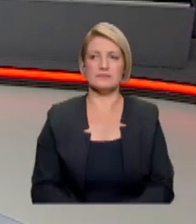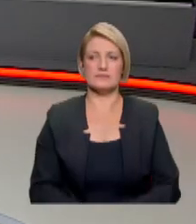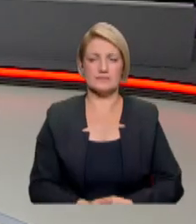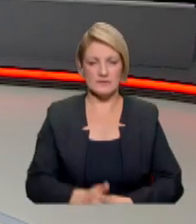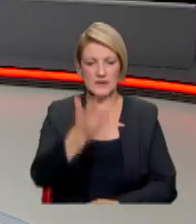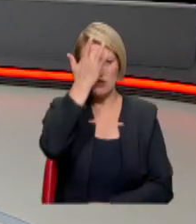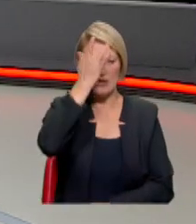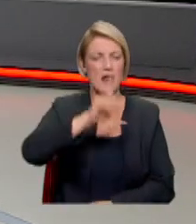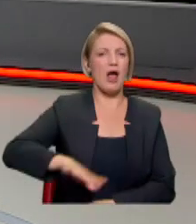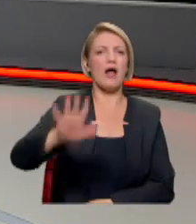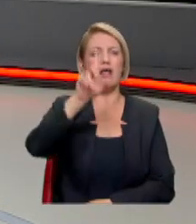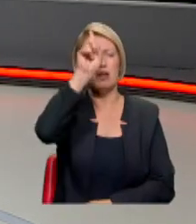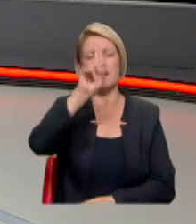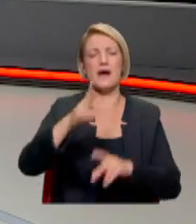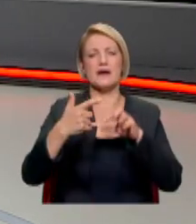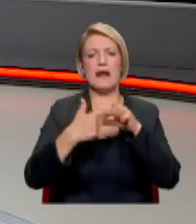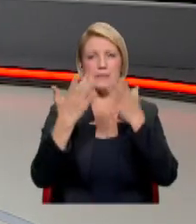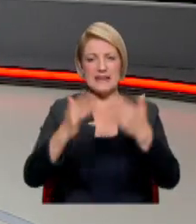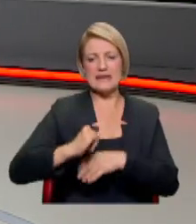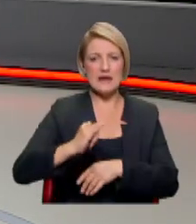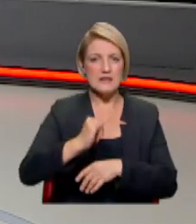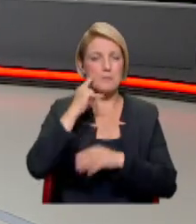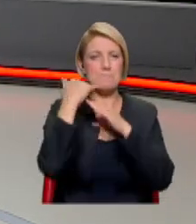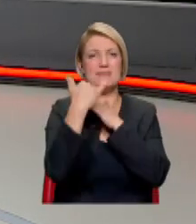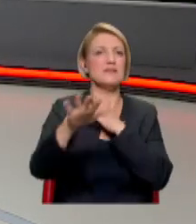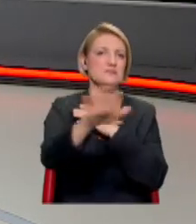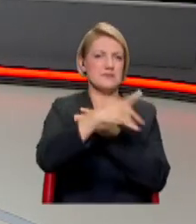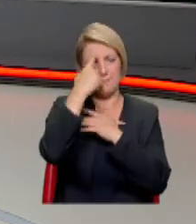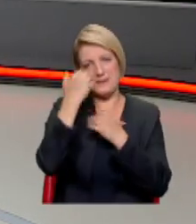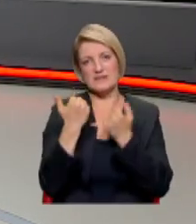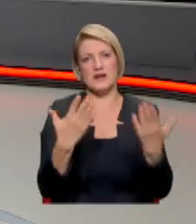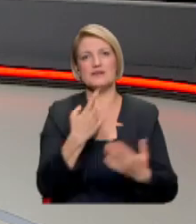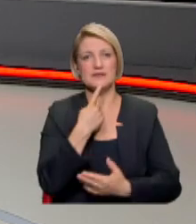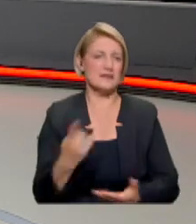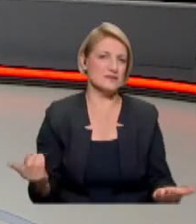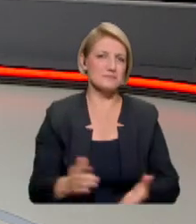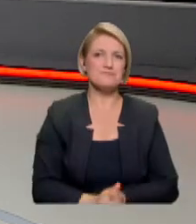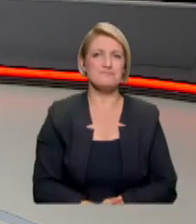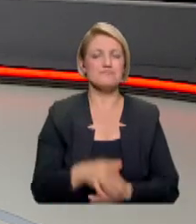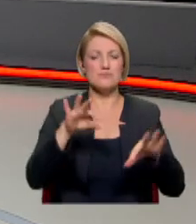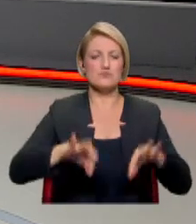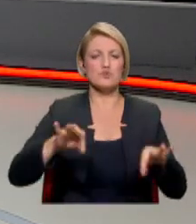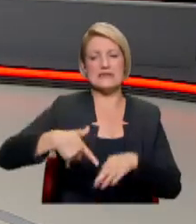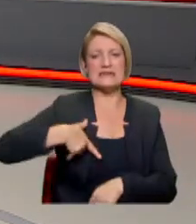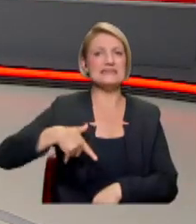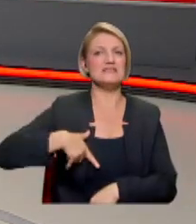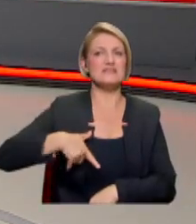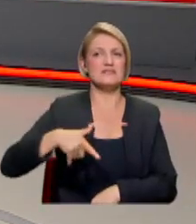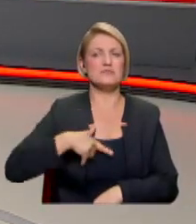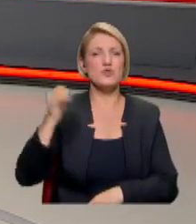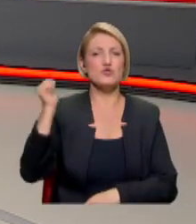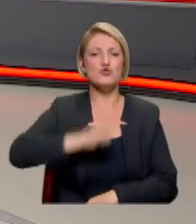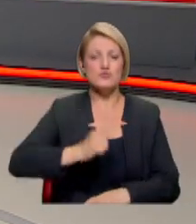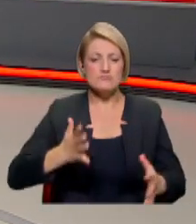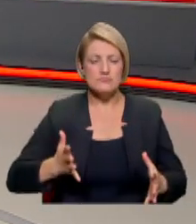şehitlerimize Allah'tan rahmet yakınlarına ve milletimize başsağlığı dileriz Ayrıca bugün İzmir'in düşman